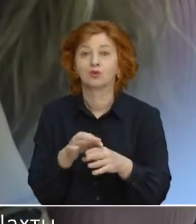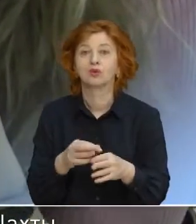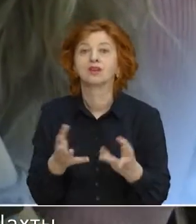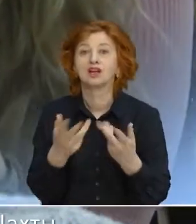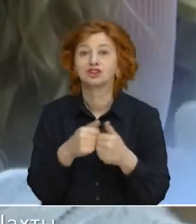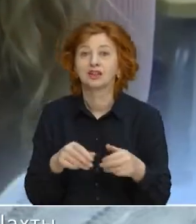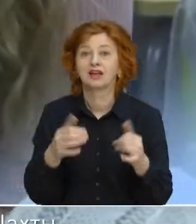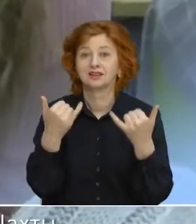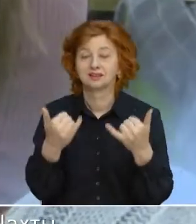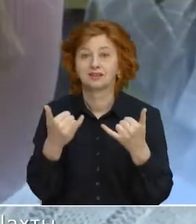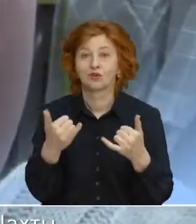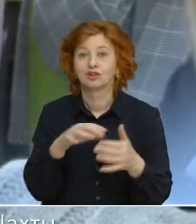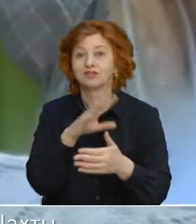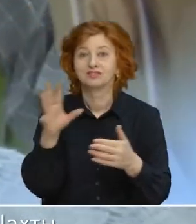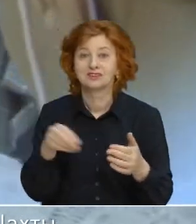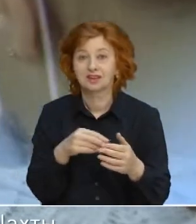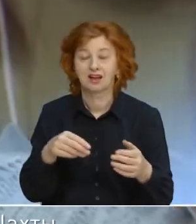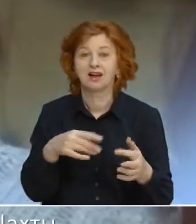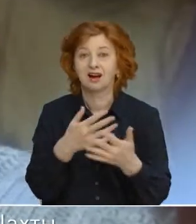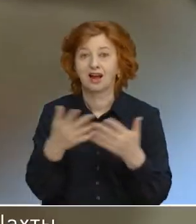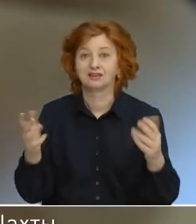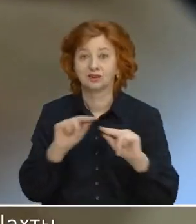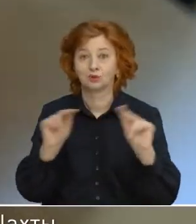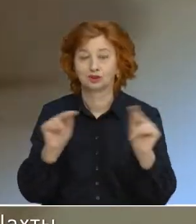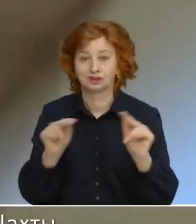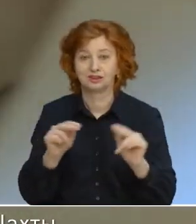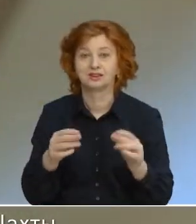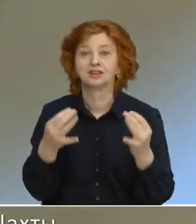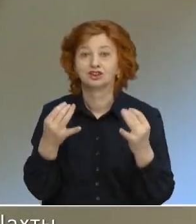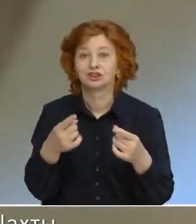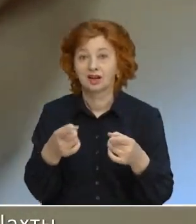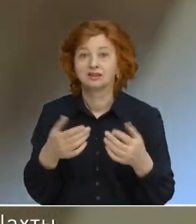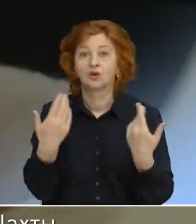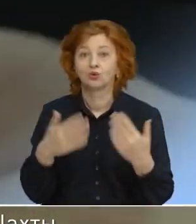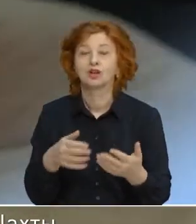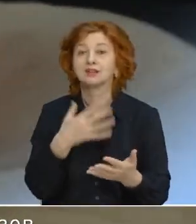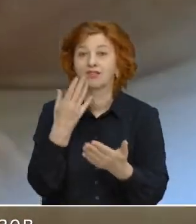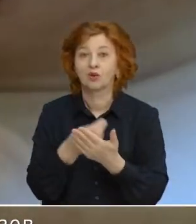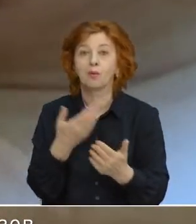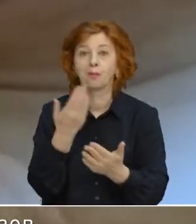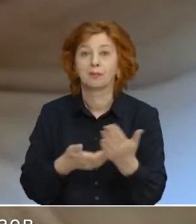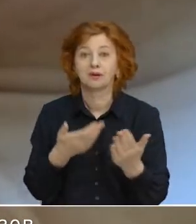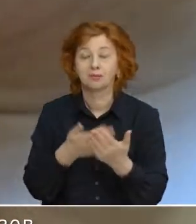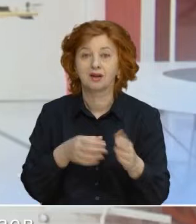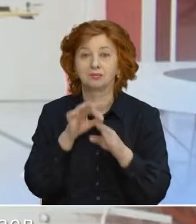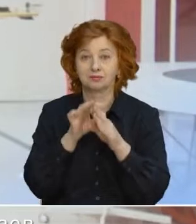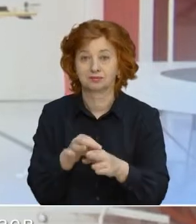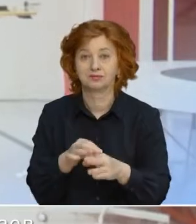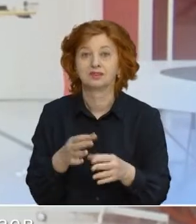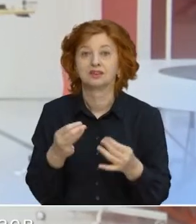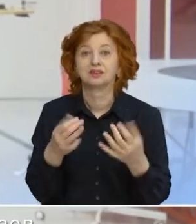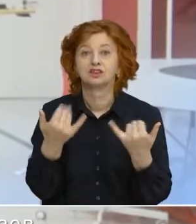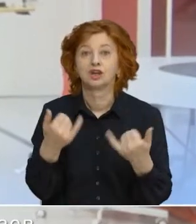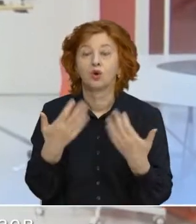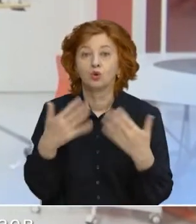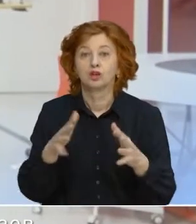вычислениям Ксении из Таганрога привела школьная учительница. Она объяснила сложные примеры наглядно и интересно. Она